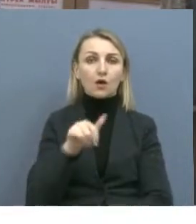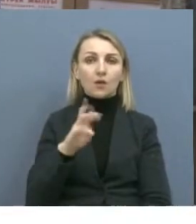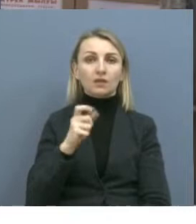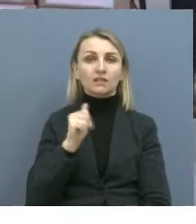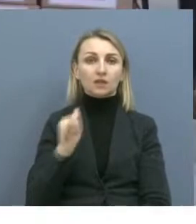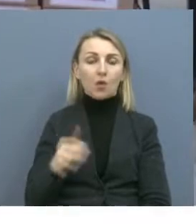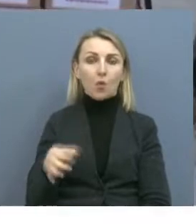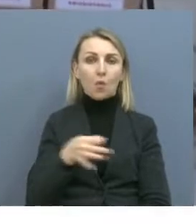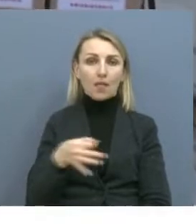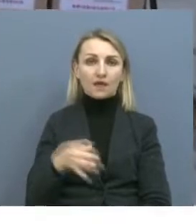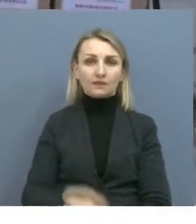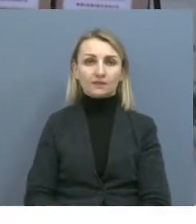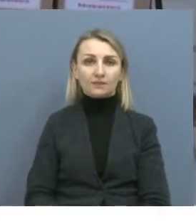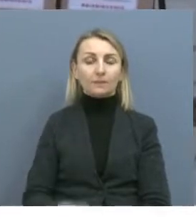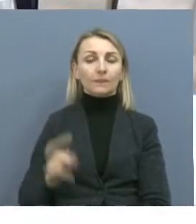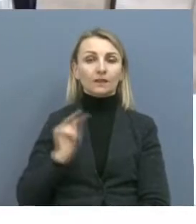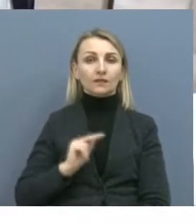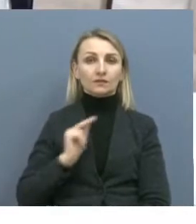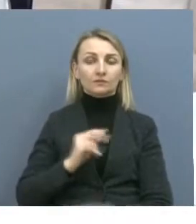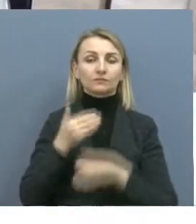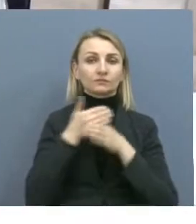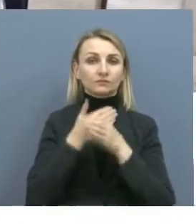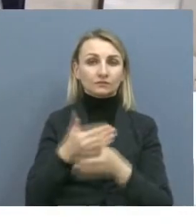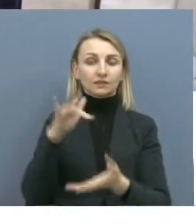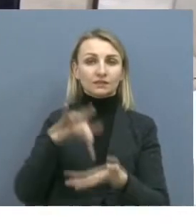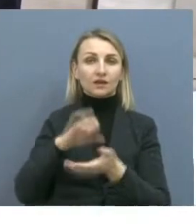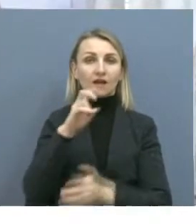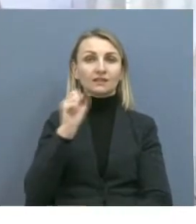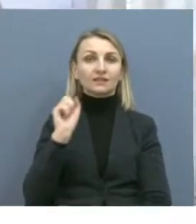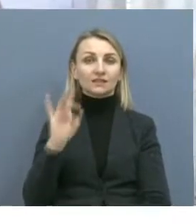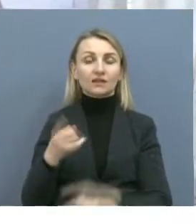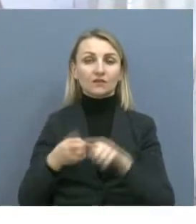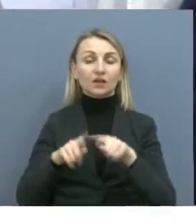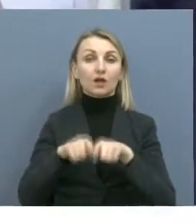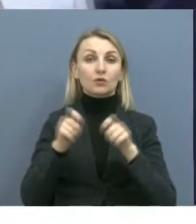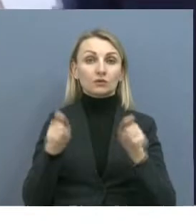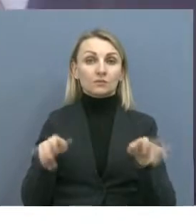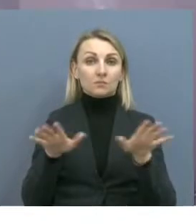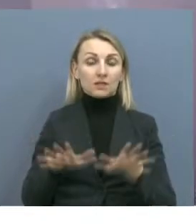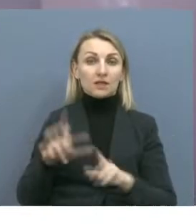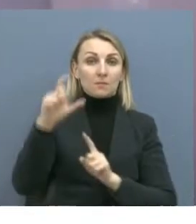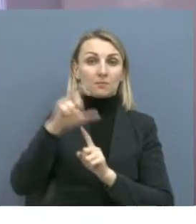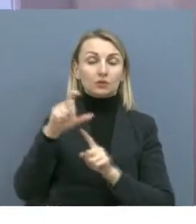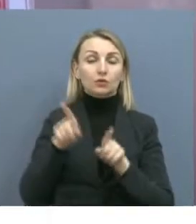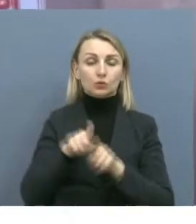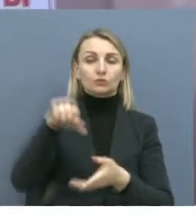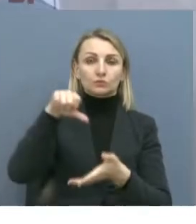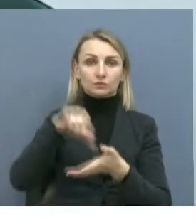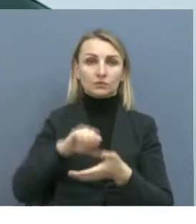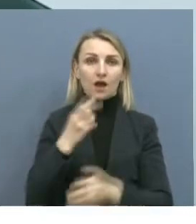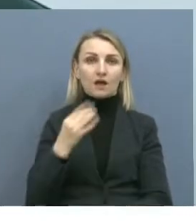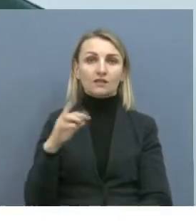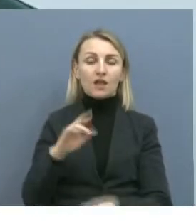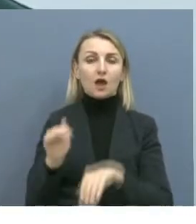Мангистауская. Сотрудники благотворительного центра «Ансар», созданного при мечети, также приняли участие в акции «Добра».